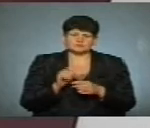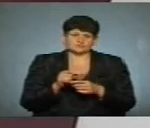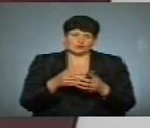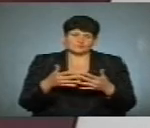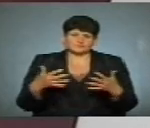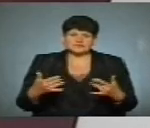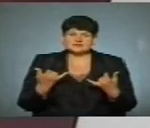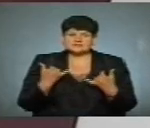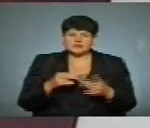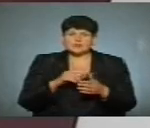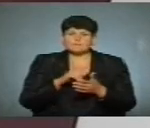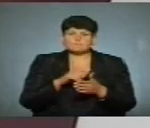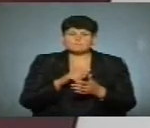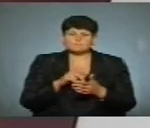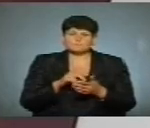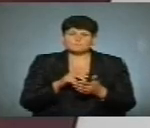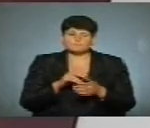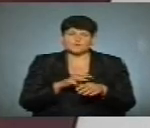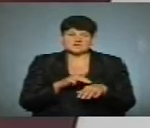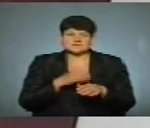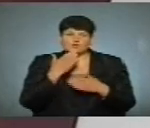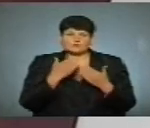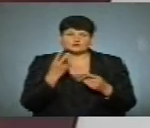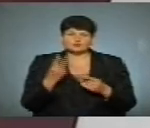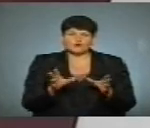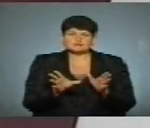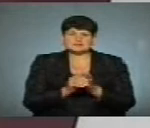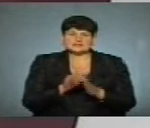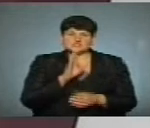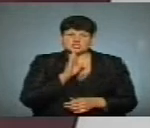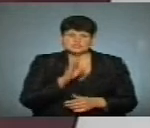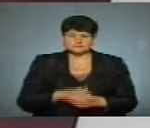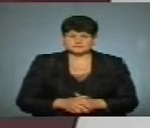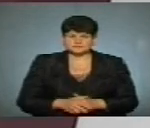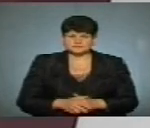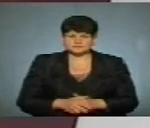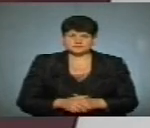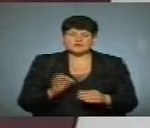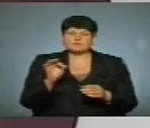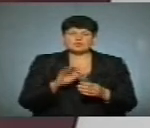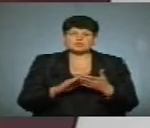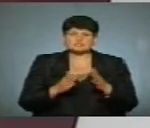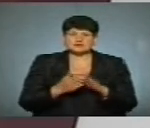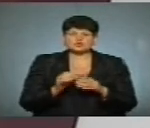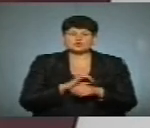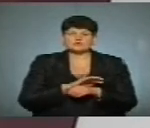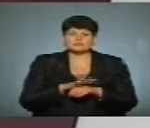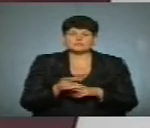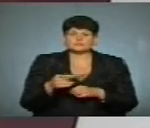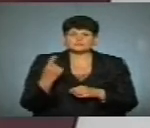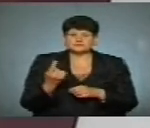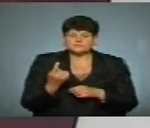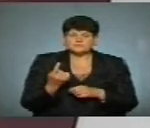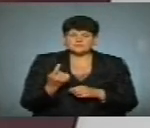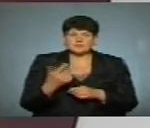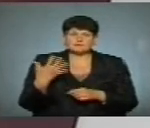Зараз поліцейські опитують двох спільниць жінки, каже Олександр Янцевич. І про ситуацію з коронавірусом на